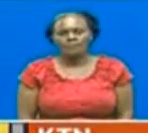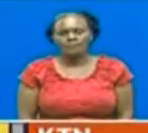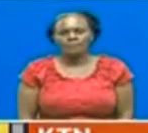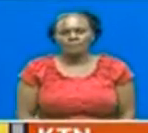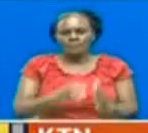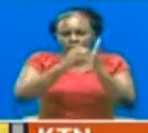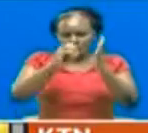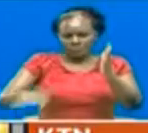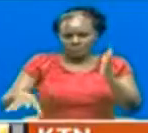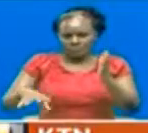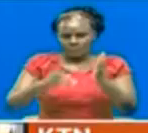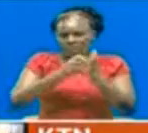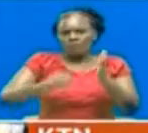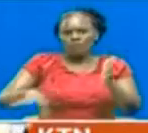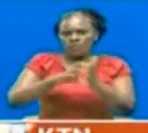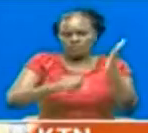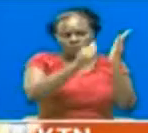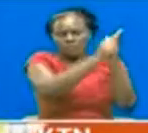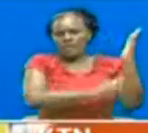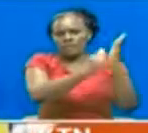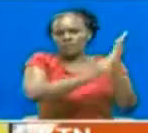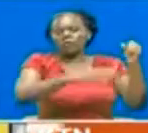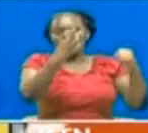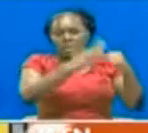To outlaw the clauses